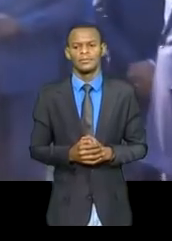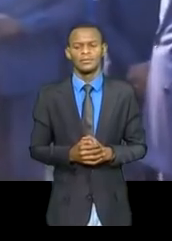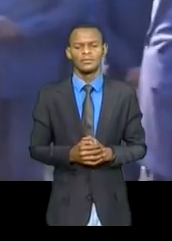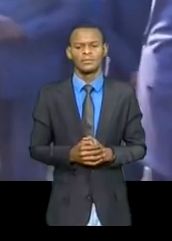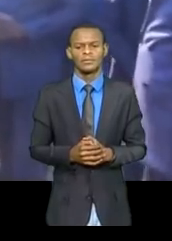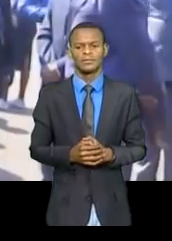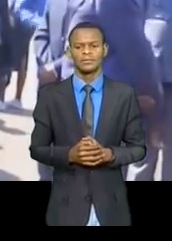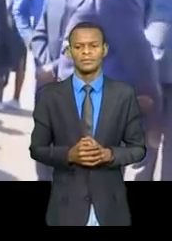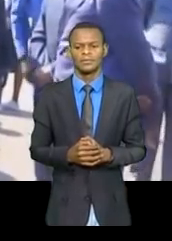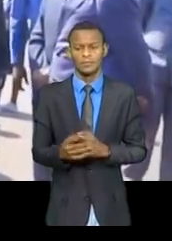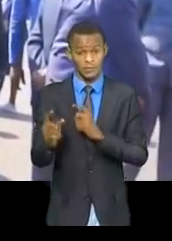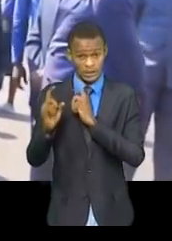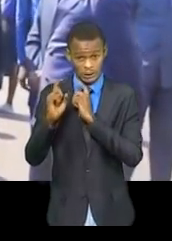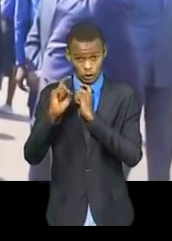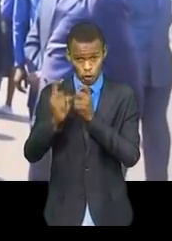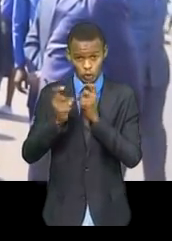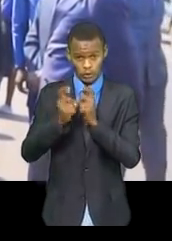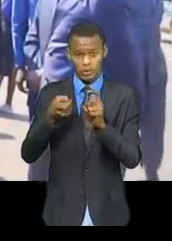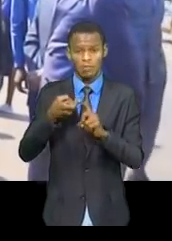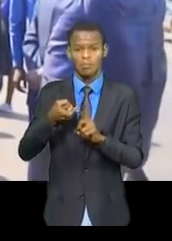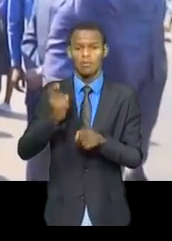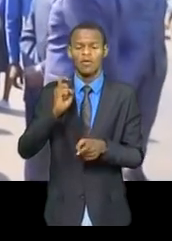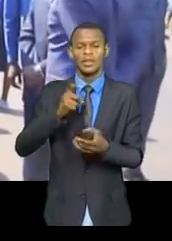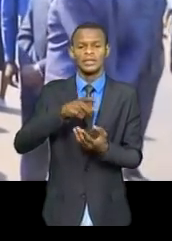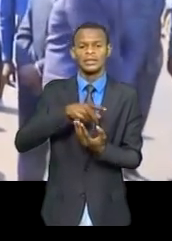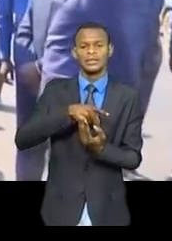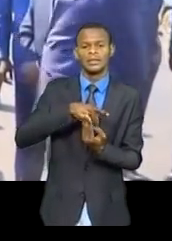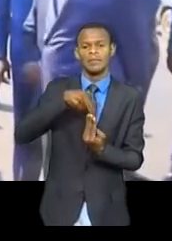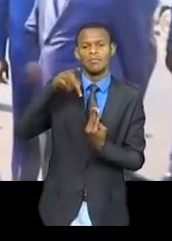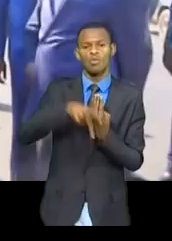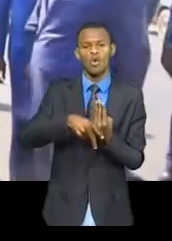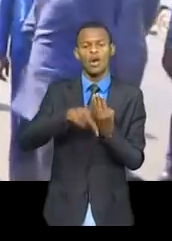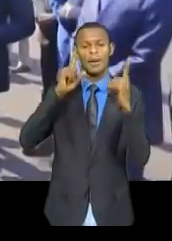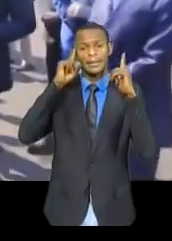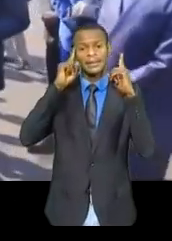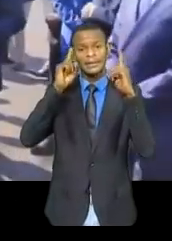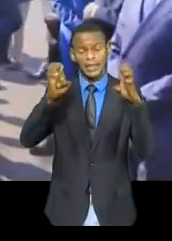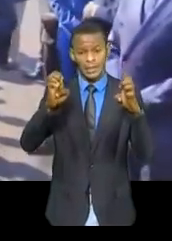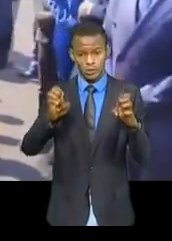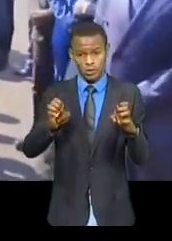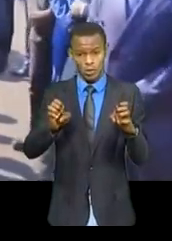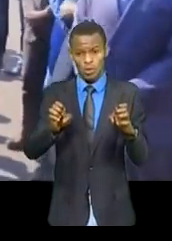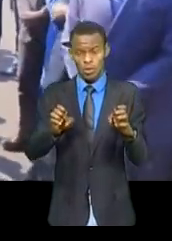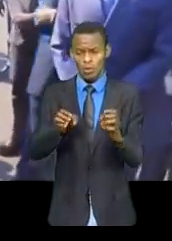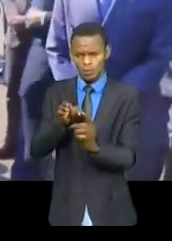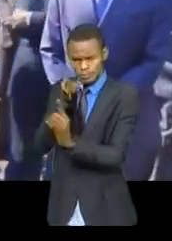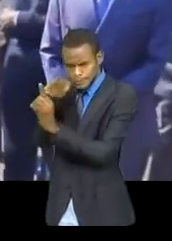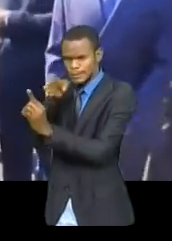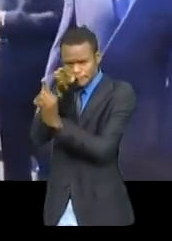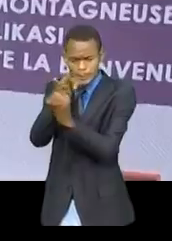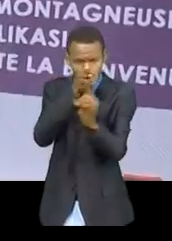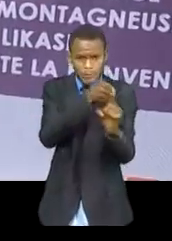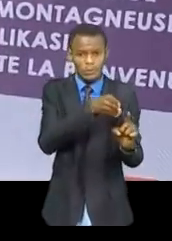C'est une dotation obtenue grâce au programme d'éducation pour la qualité et la pertinence des enseignements au niveau secondaire